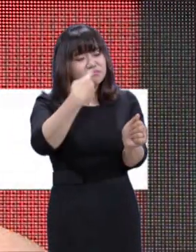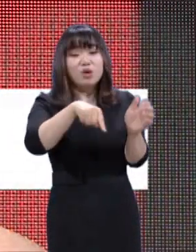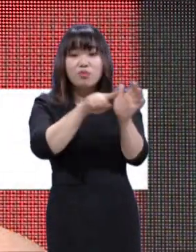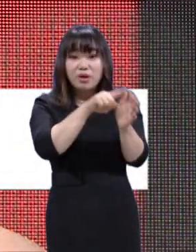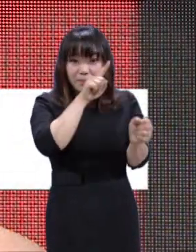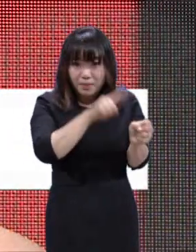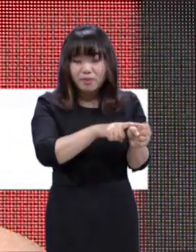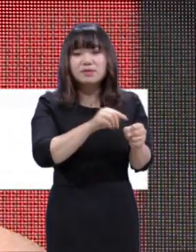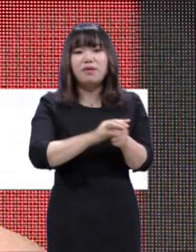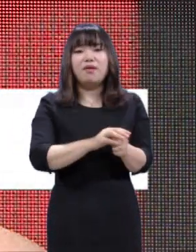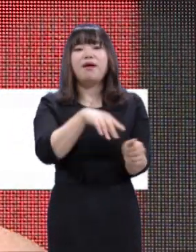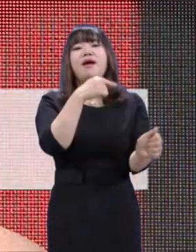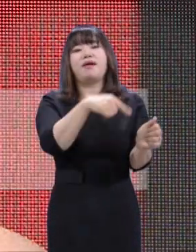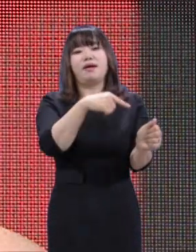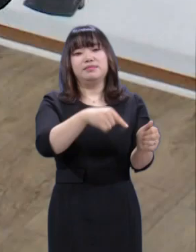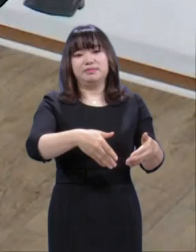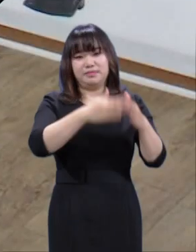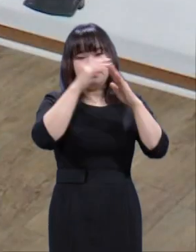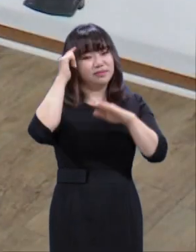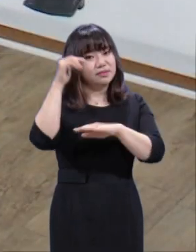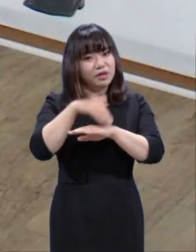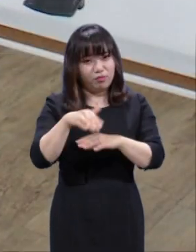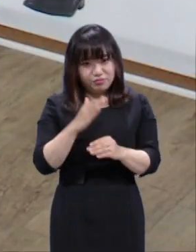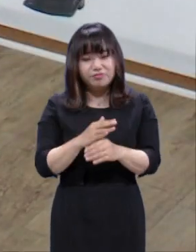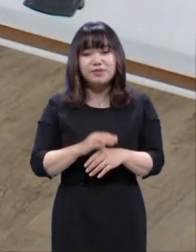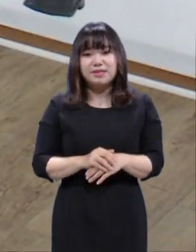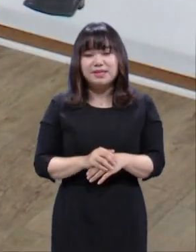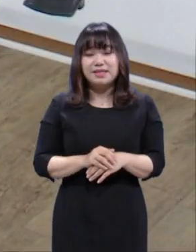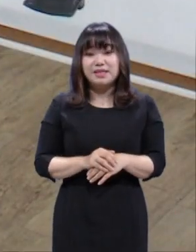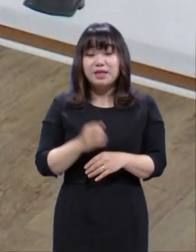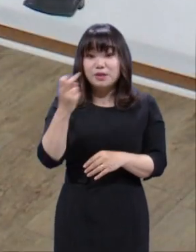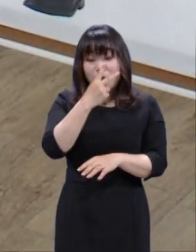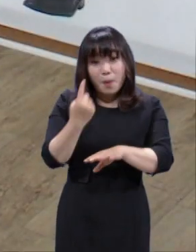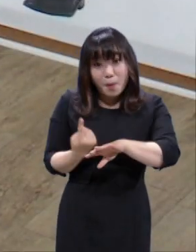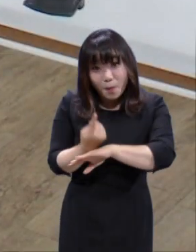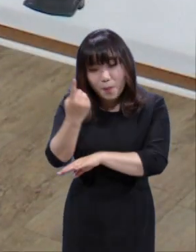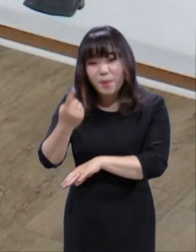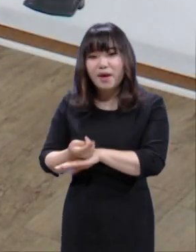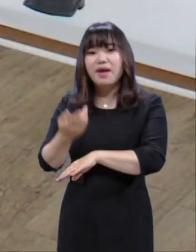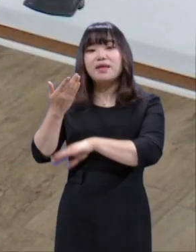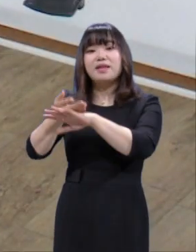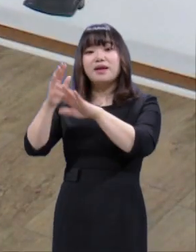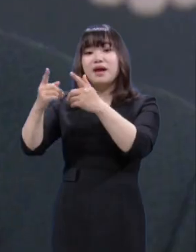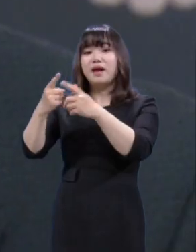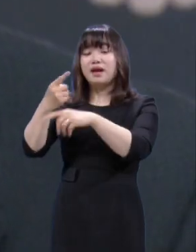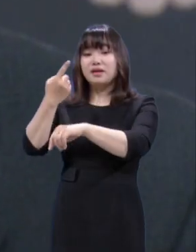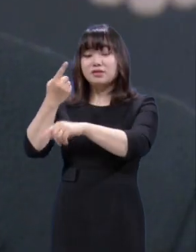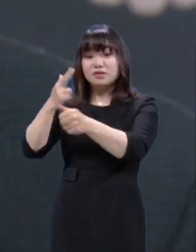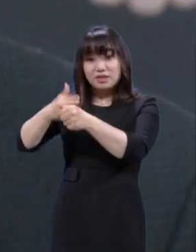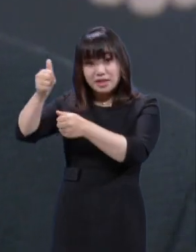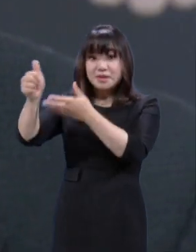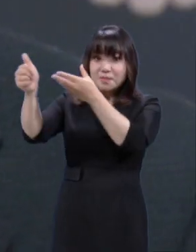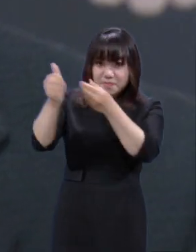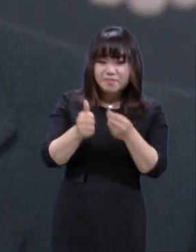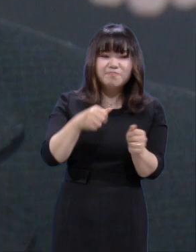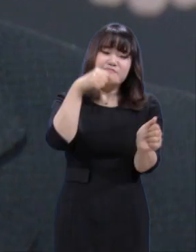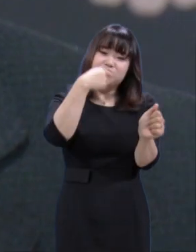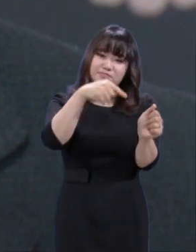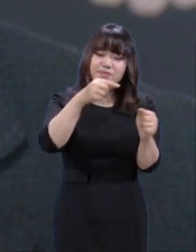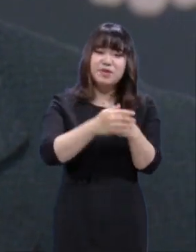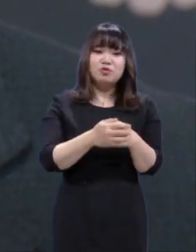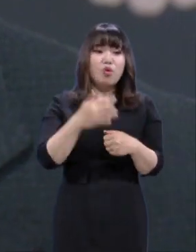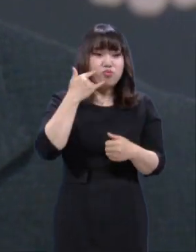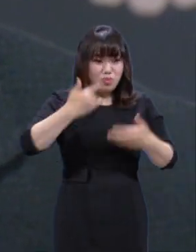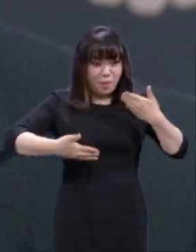방향을 설정할 수 있는. 정원호 후보는 이외에 원어민 교사 학교 방문 프로그램, 바쁜 부모 대신 아픈